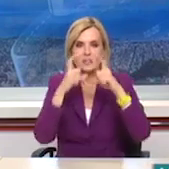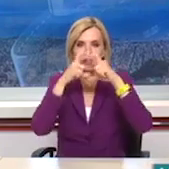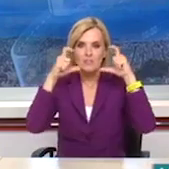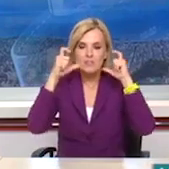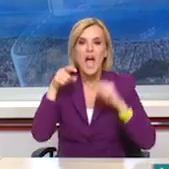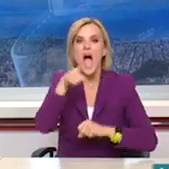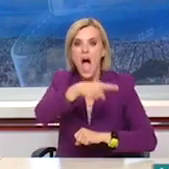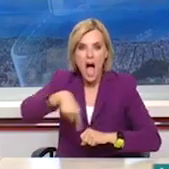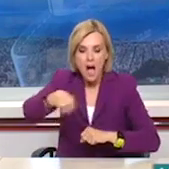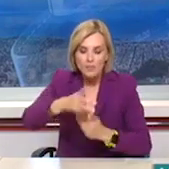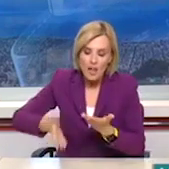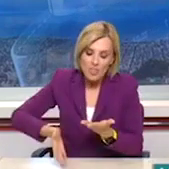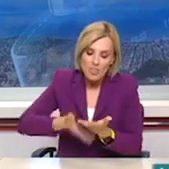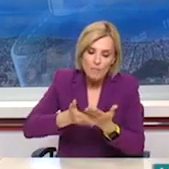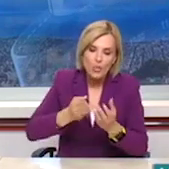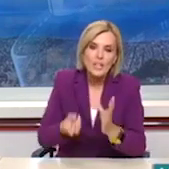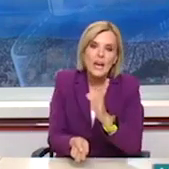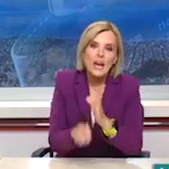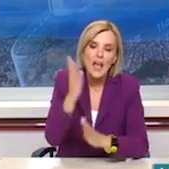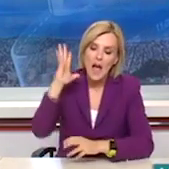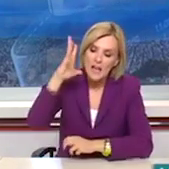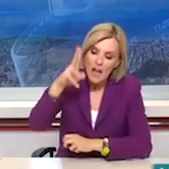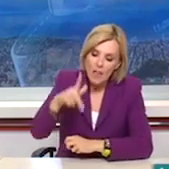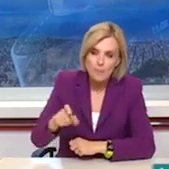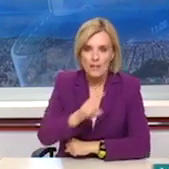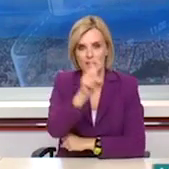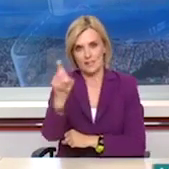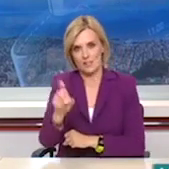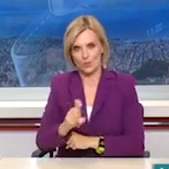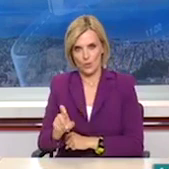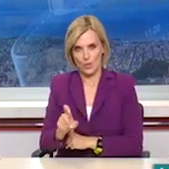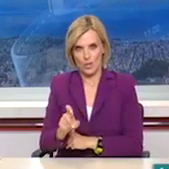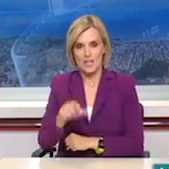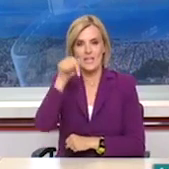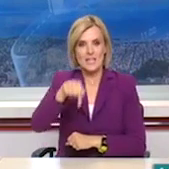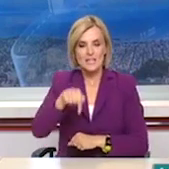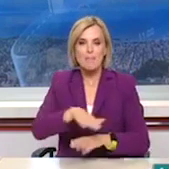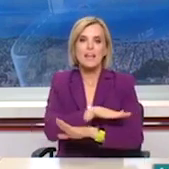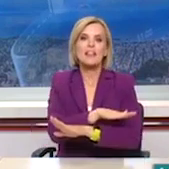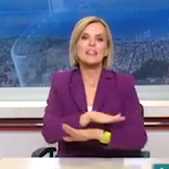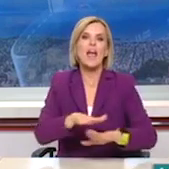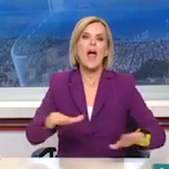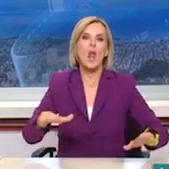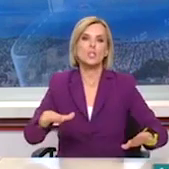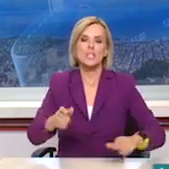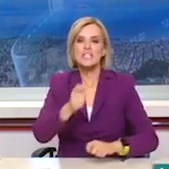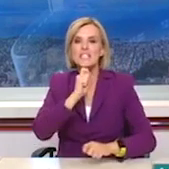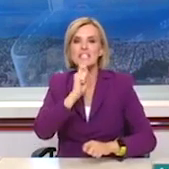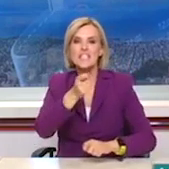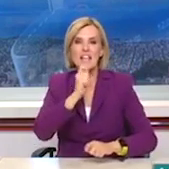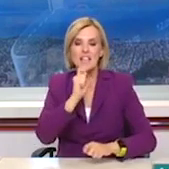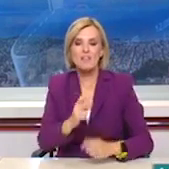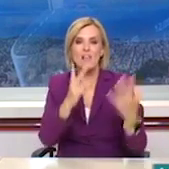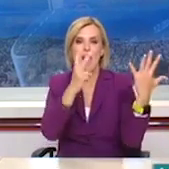από εδώ και πέρα στη νέα καθημερινότητά μας. Σήμερα κλείνουμε με αυτή την κοινή συνέντευξη με τον κύριο Τσιόδρα 72 ημέρες από τις